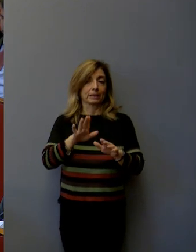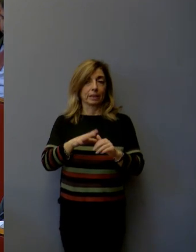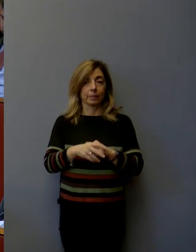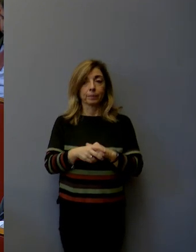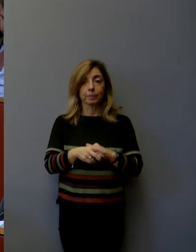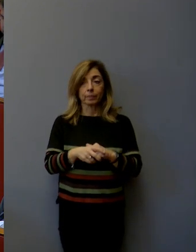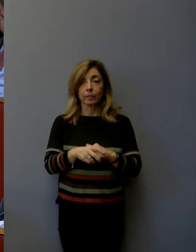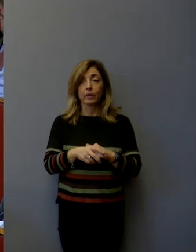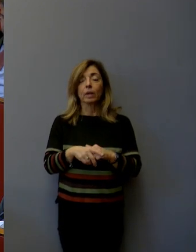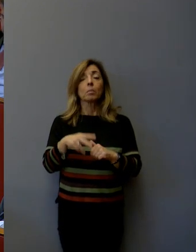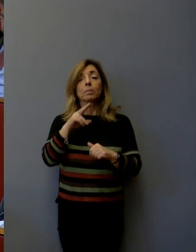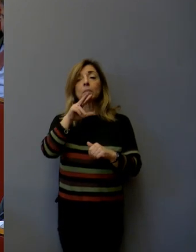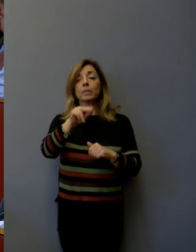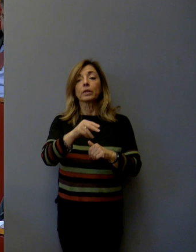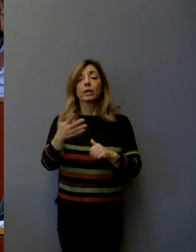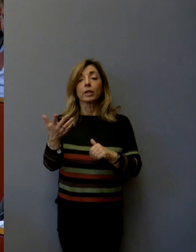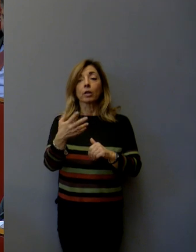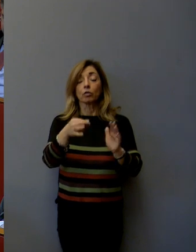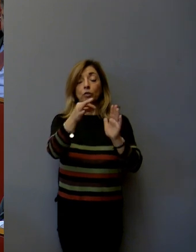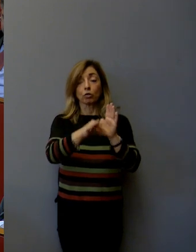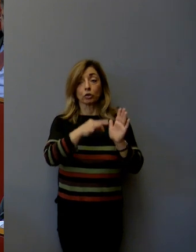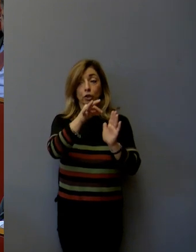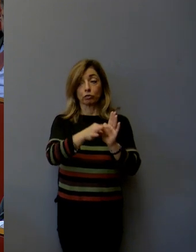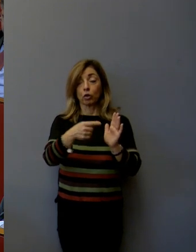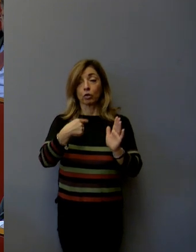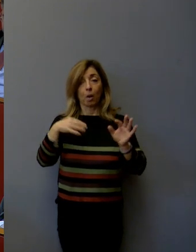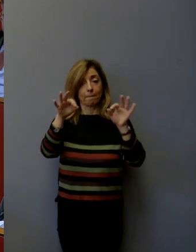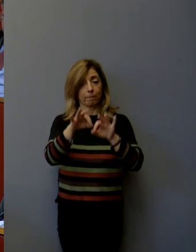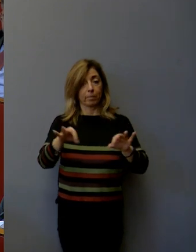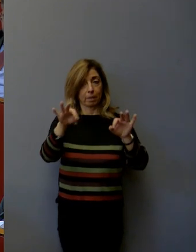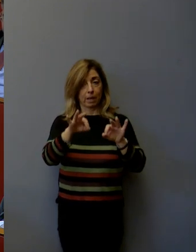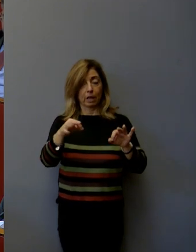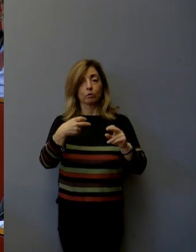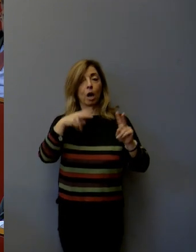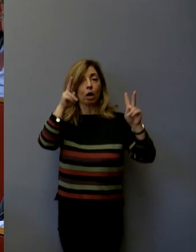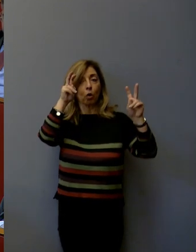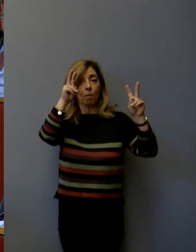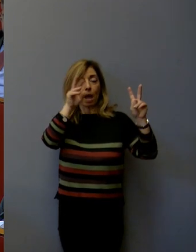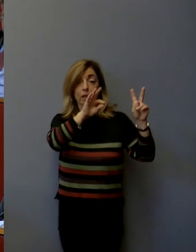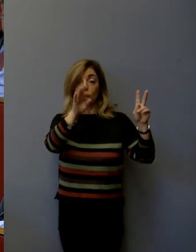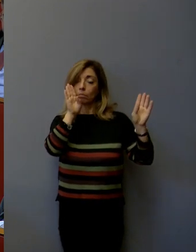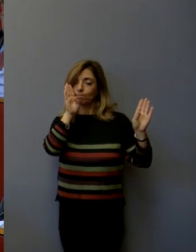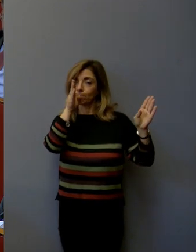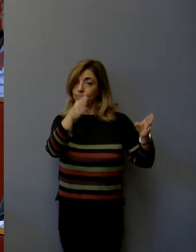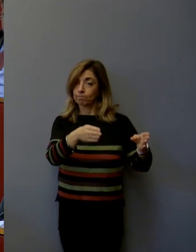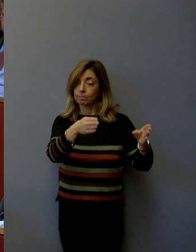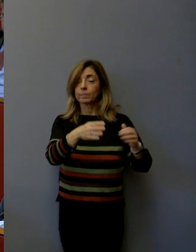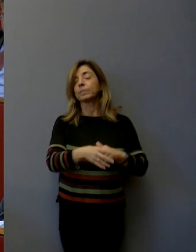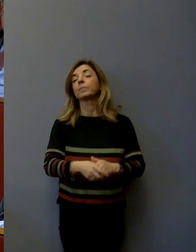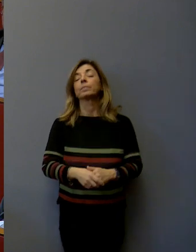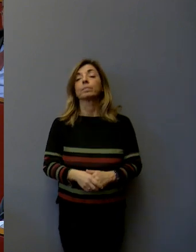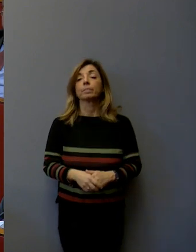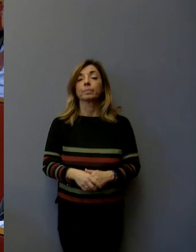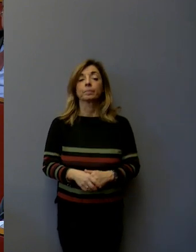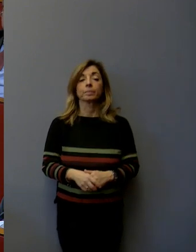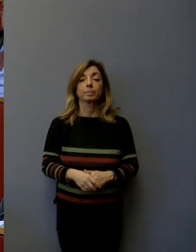gli ordini del giorno che ho preparato sono molto puntuali su alcuni argomenti riguardano per la